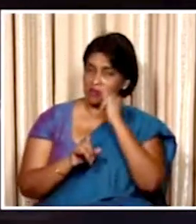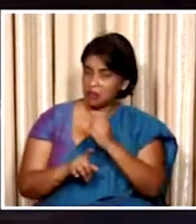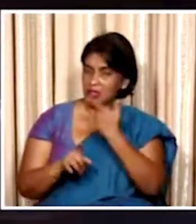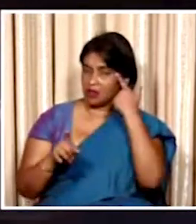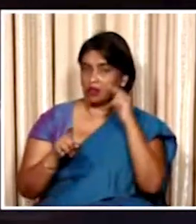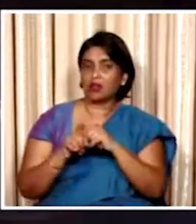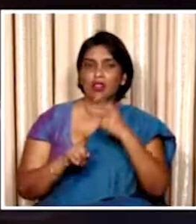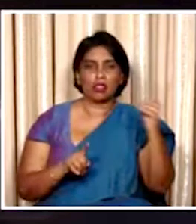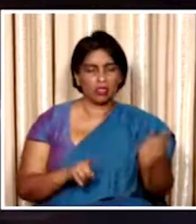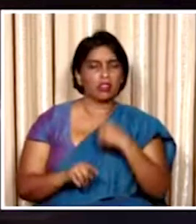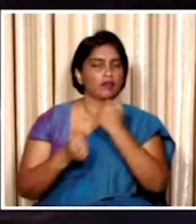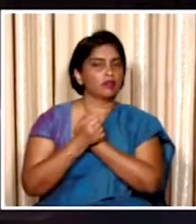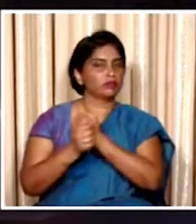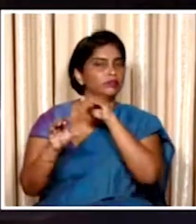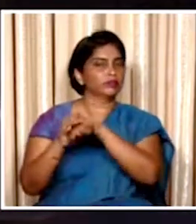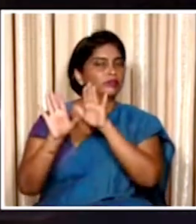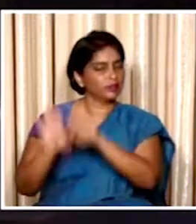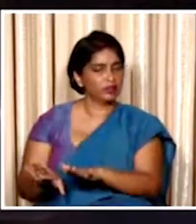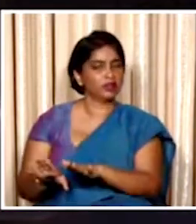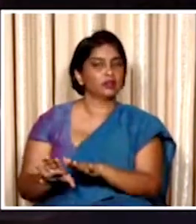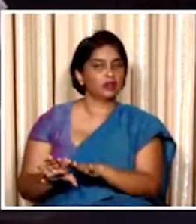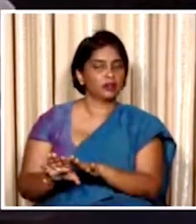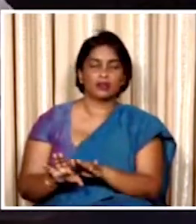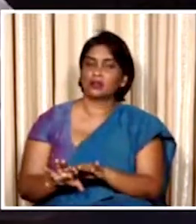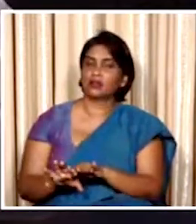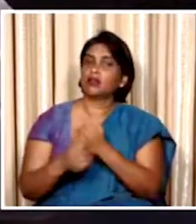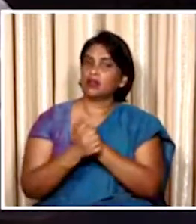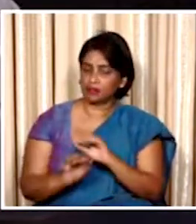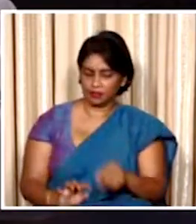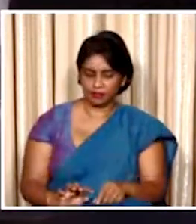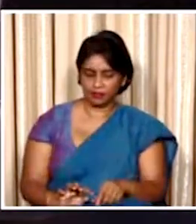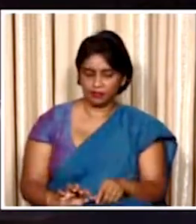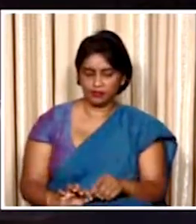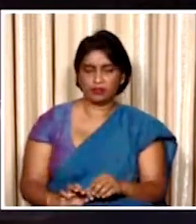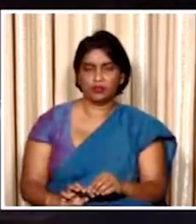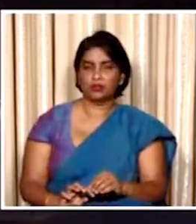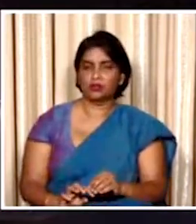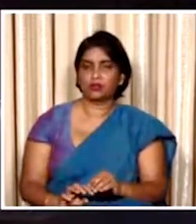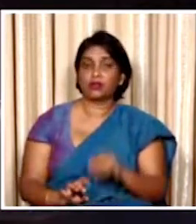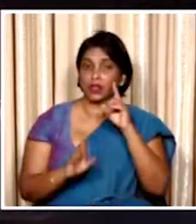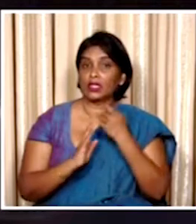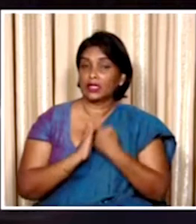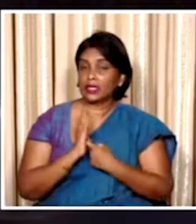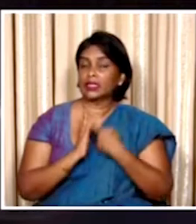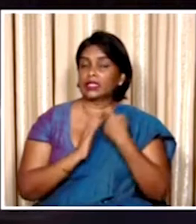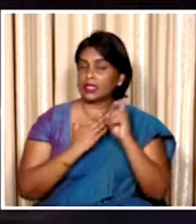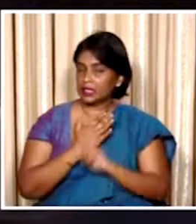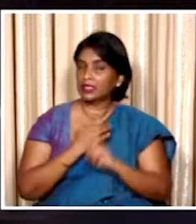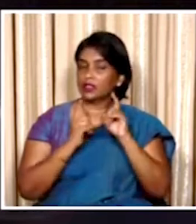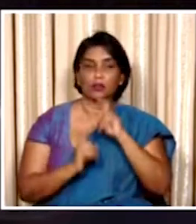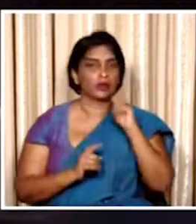අනුව දවසක් ඔහුට දඬුවමක් විදිහට අධිකරණ භූමියේ රඳවගෙන නිදහස් කරනවද කියන එක. ඒ නිසා එවැනි නීති රීති අනුව තමයි